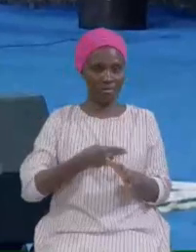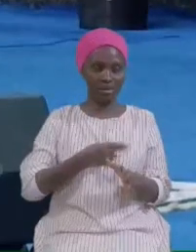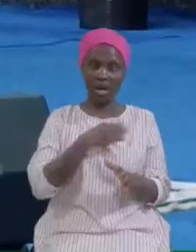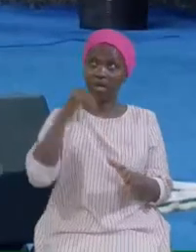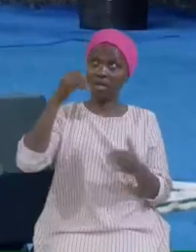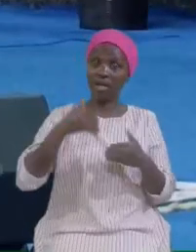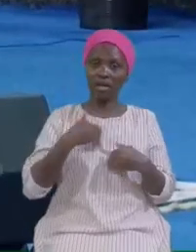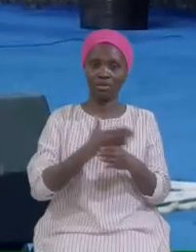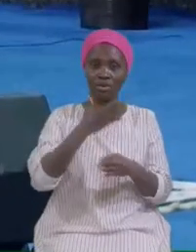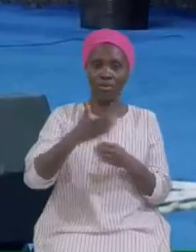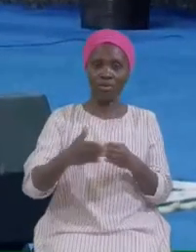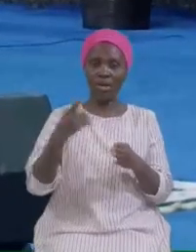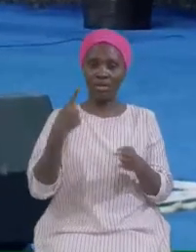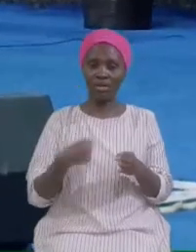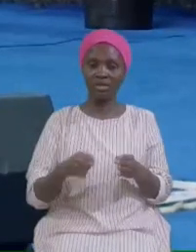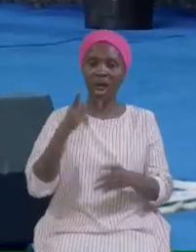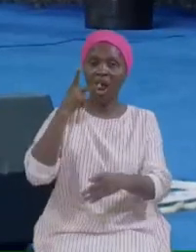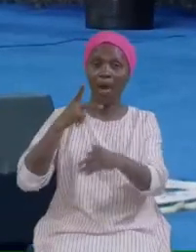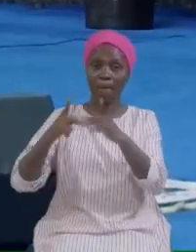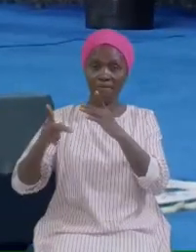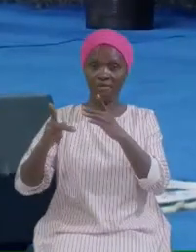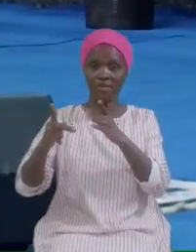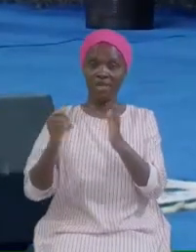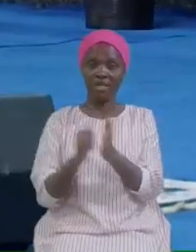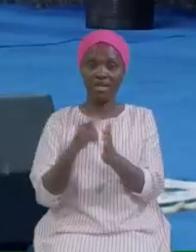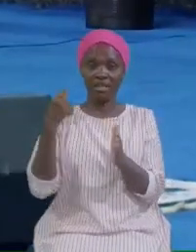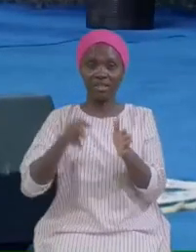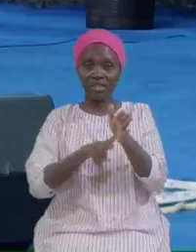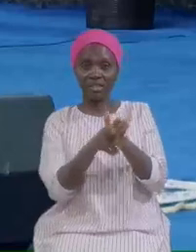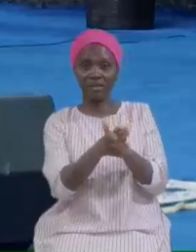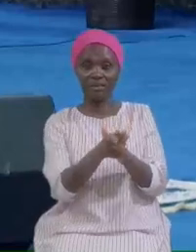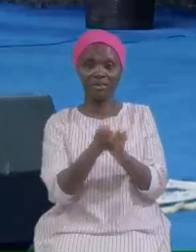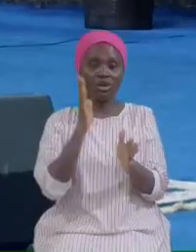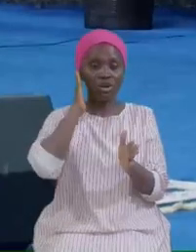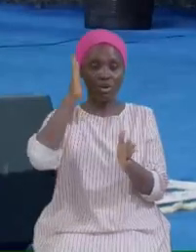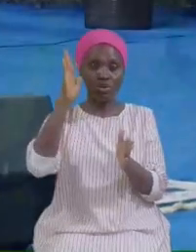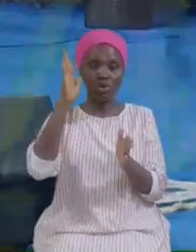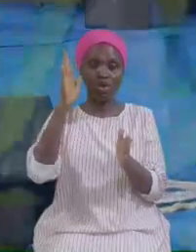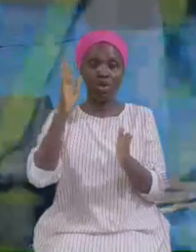Et il a accompli la prophétie, le serpent.